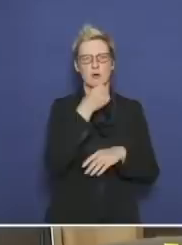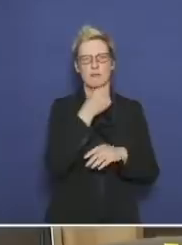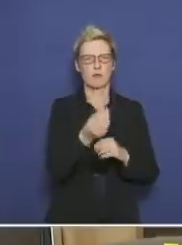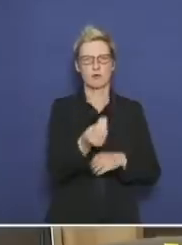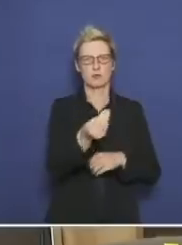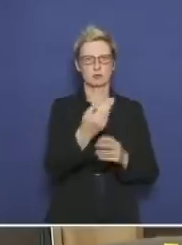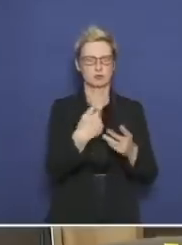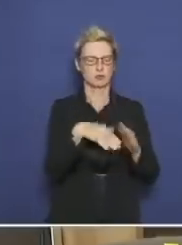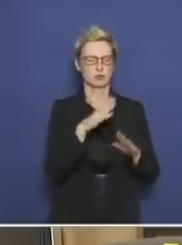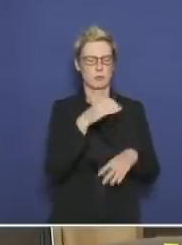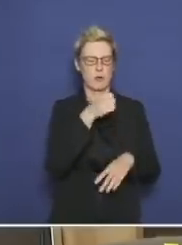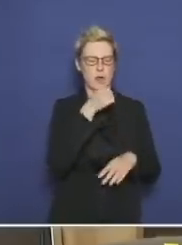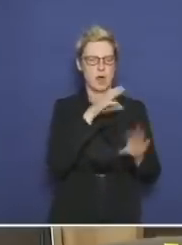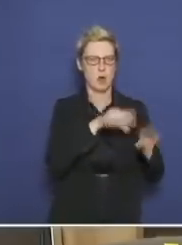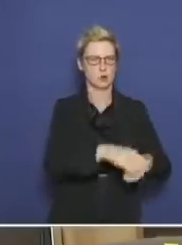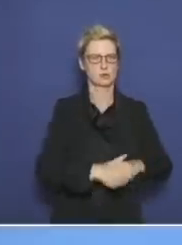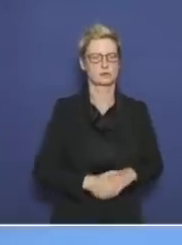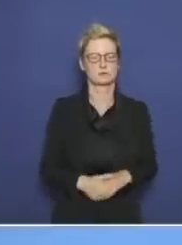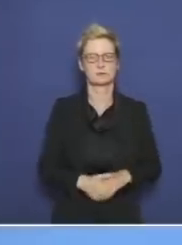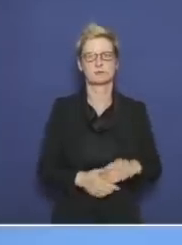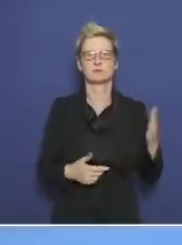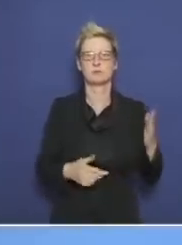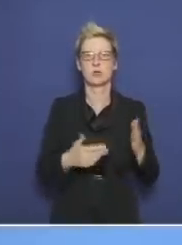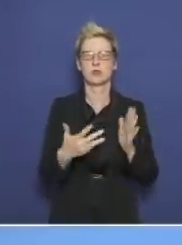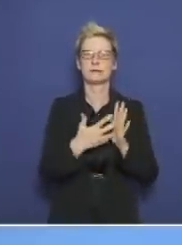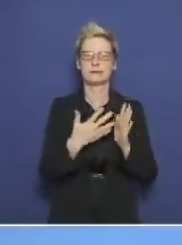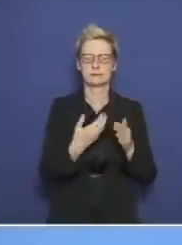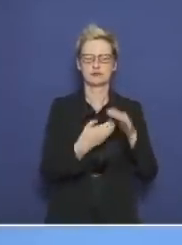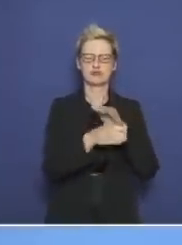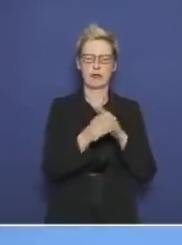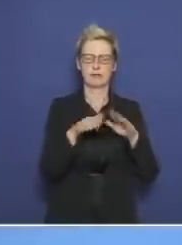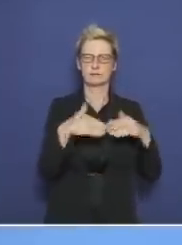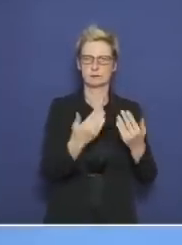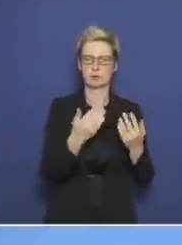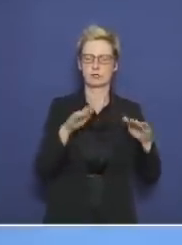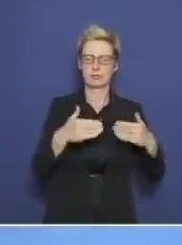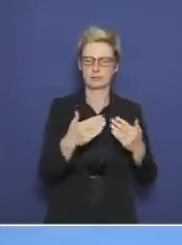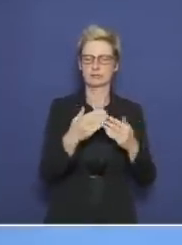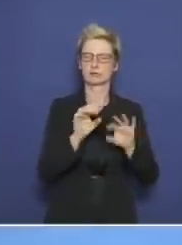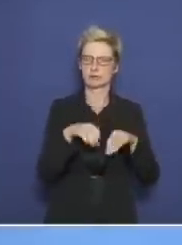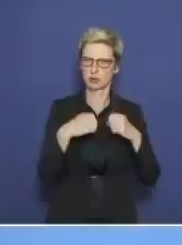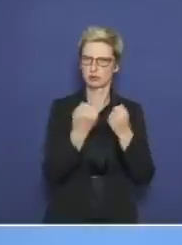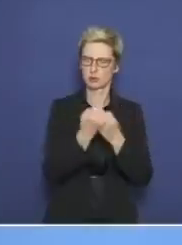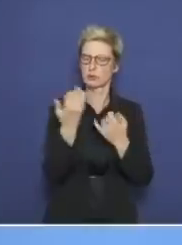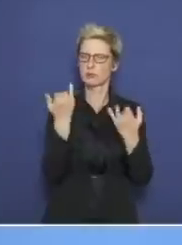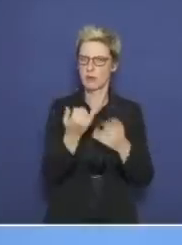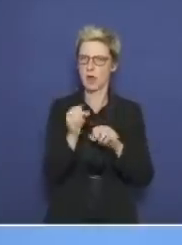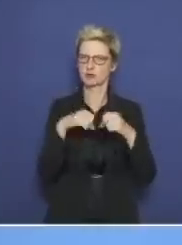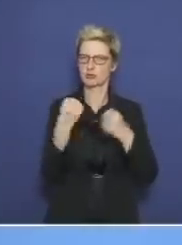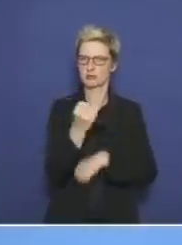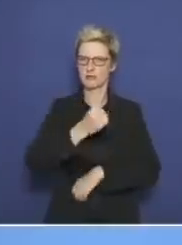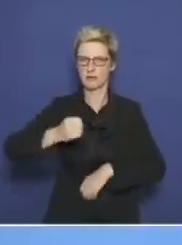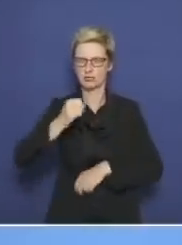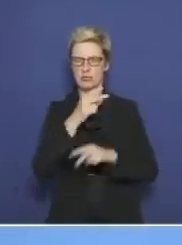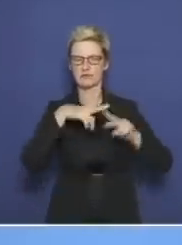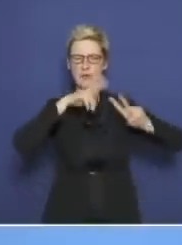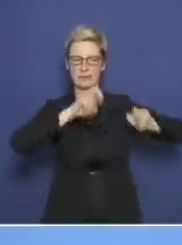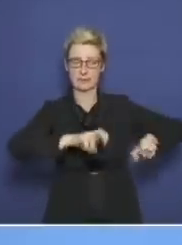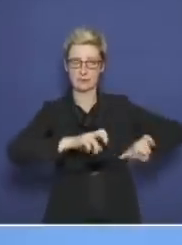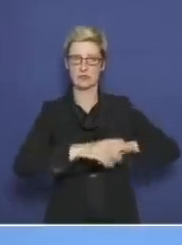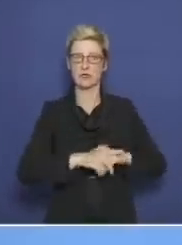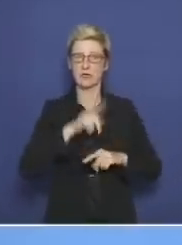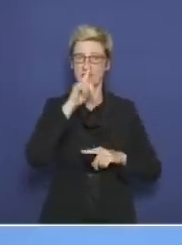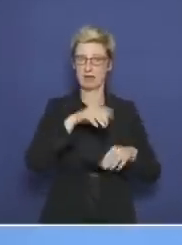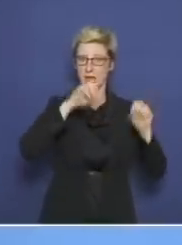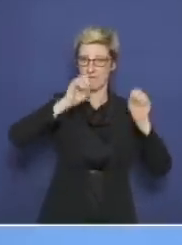Entschuldigung, würden das entsprechend machen. Es gibt jetzt Situationen, wo die Staatsanwaltschaft ermittelt und da, wo jemand etwas abrechnet, was er